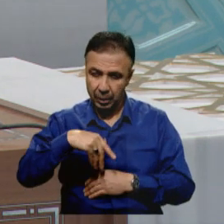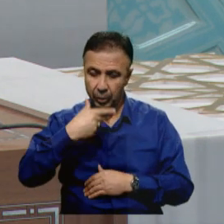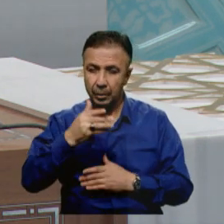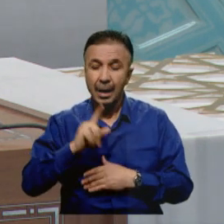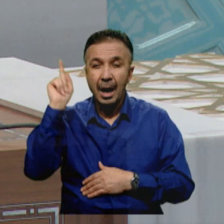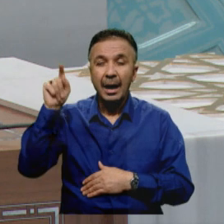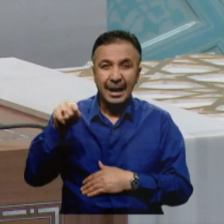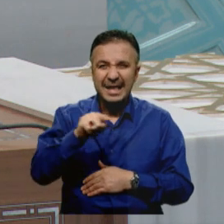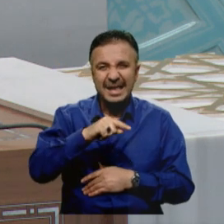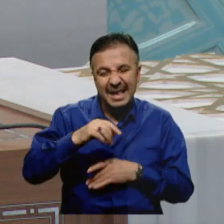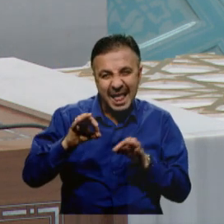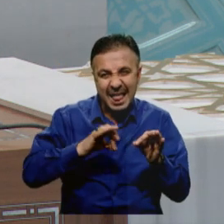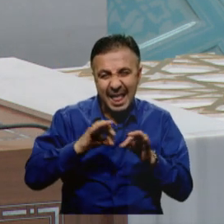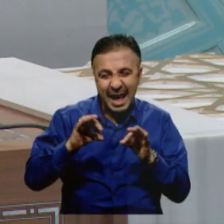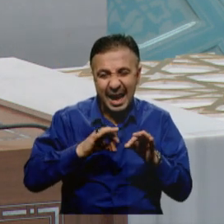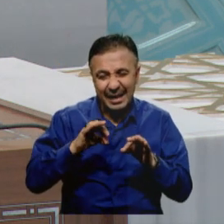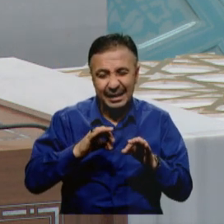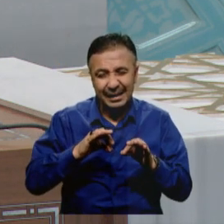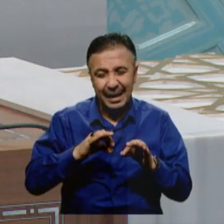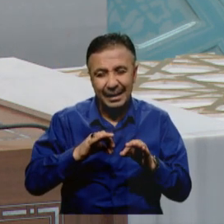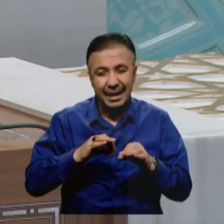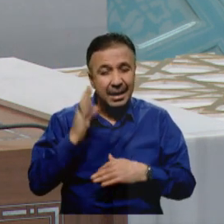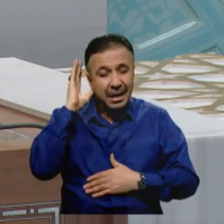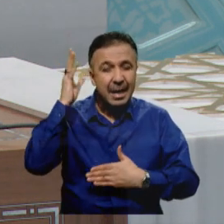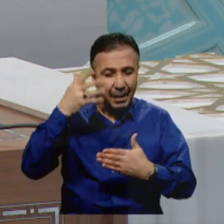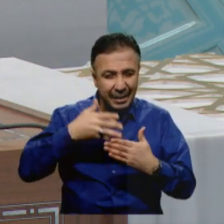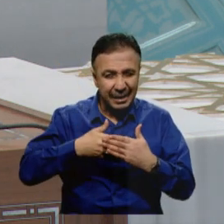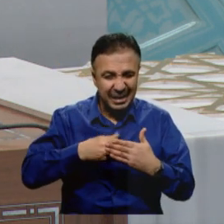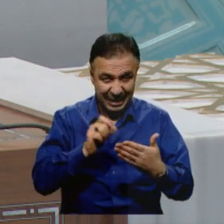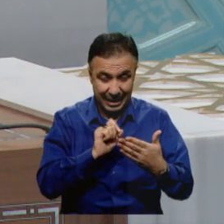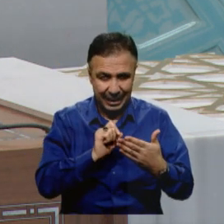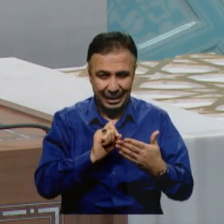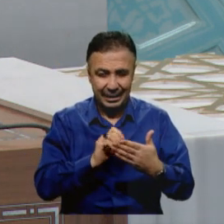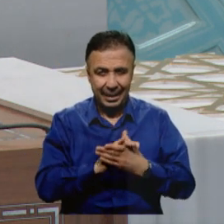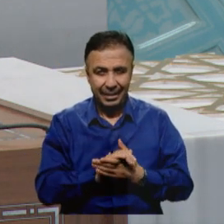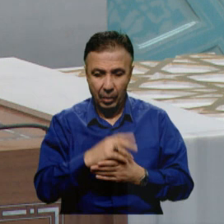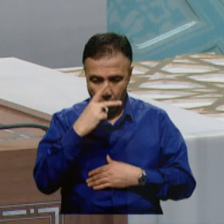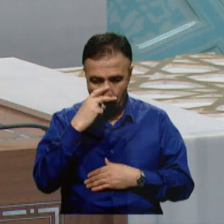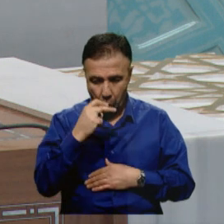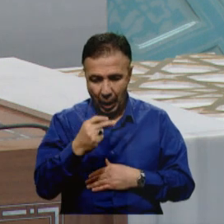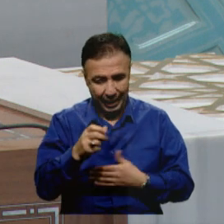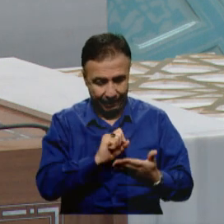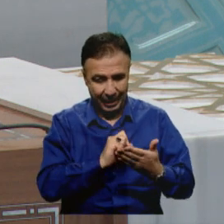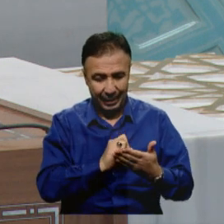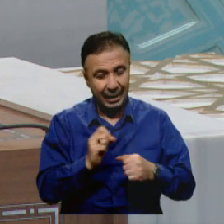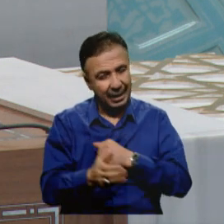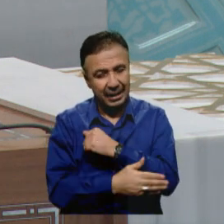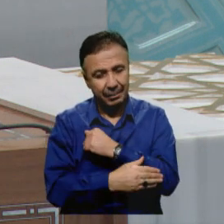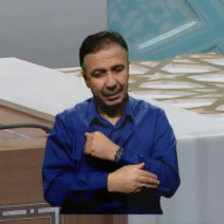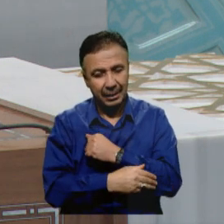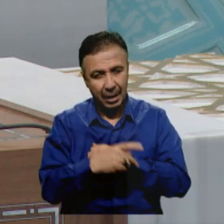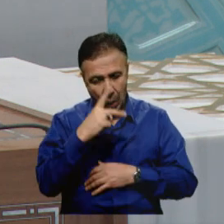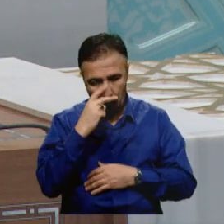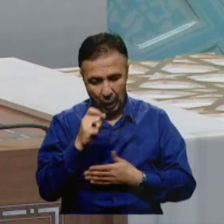Allah sizi değerlendirirken, ibadetinize not verirken, hayır hasenatınıza not verirken tabir